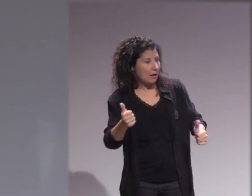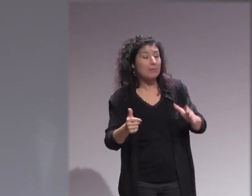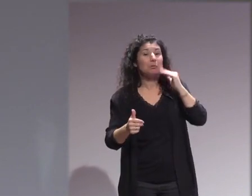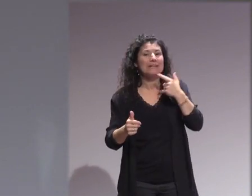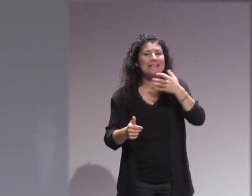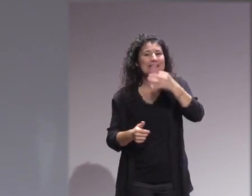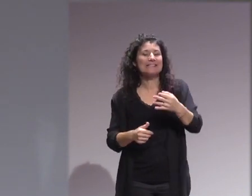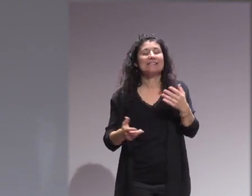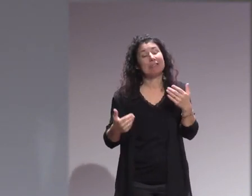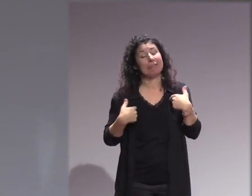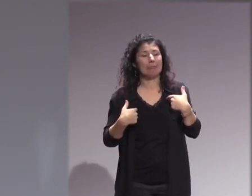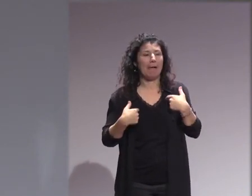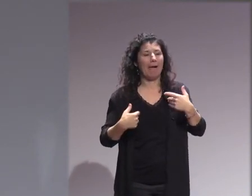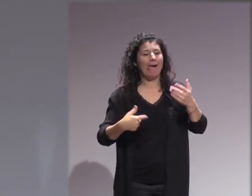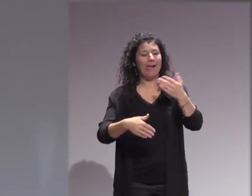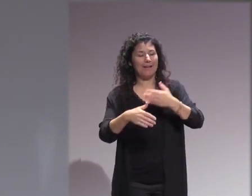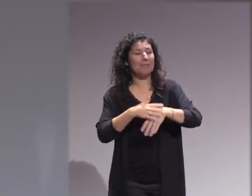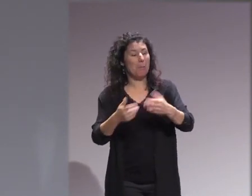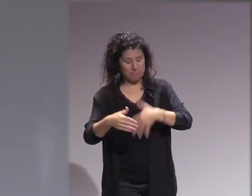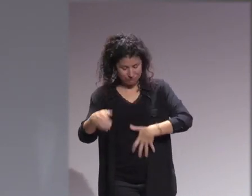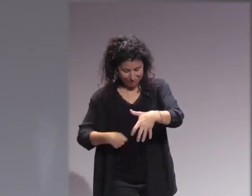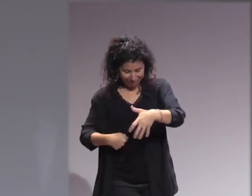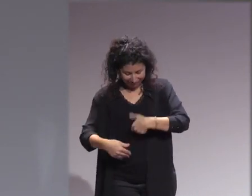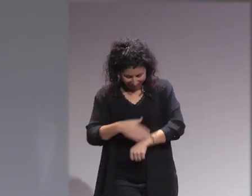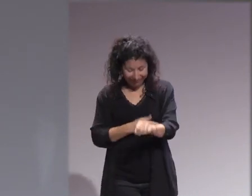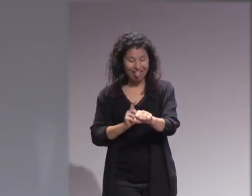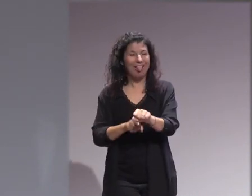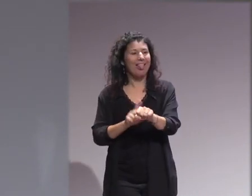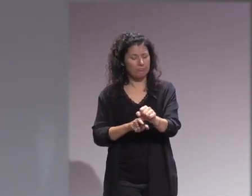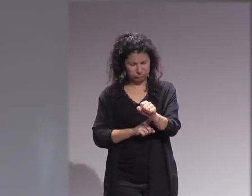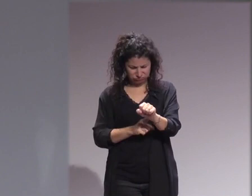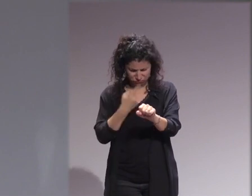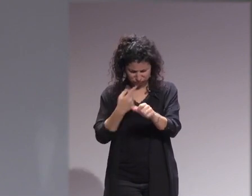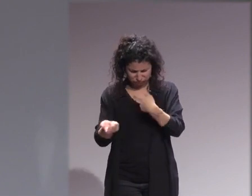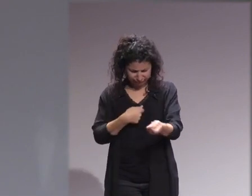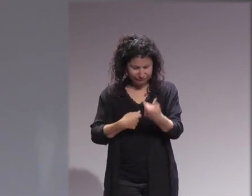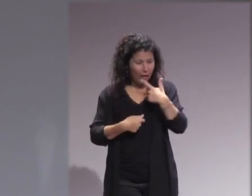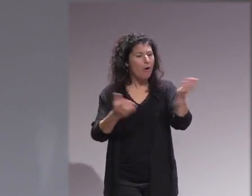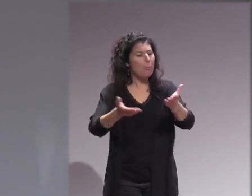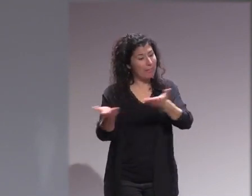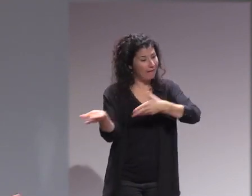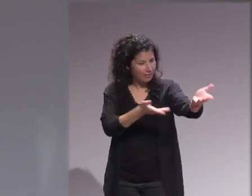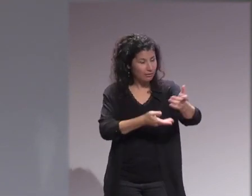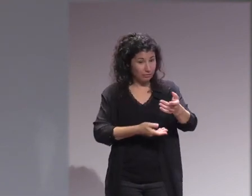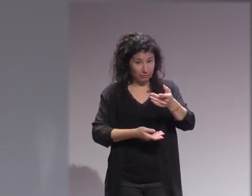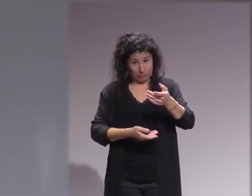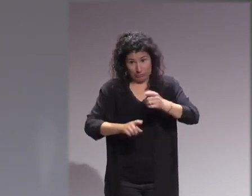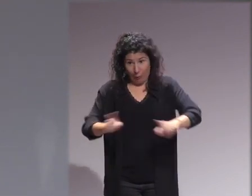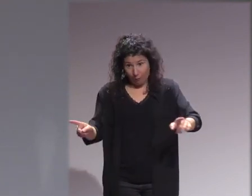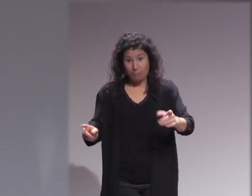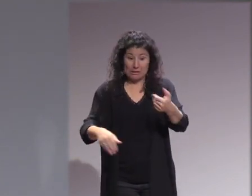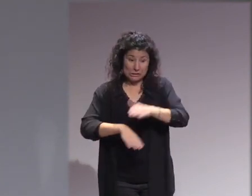emmener son enfant à l'hôpital quand ça va pas, si on a accouché naturellement, mais aux États-Unis c'est encore un stade au-dessus. Et donc en fait, ce qu'a